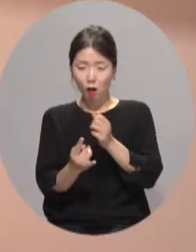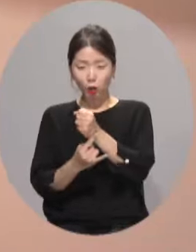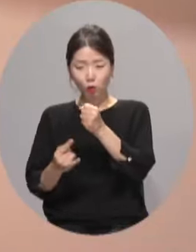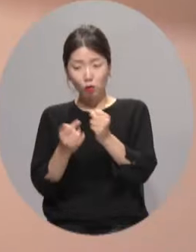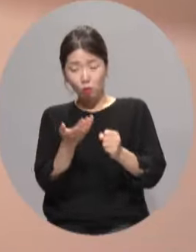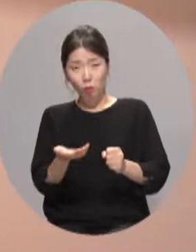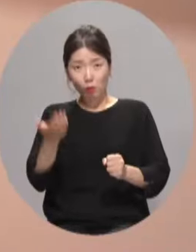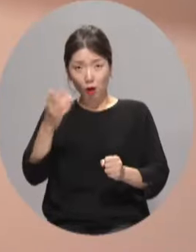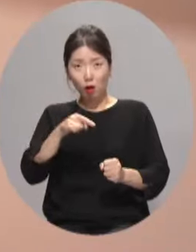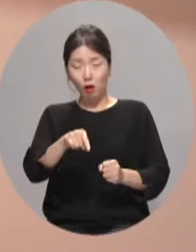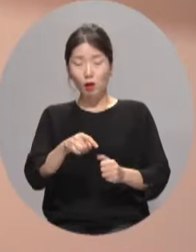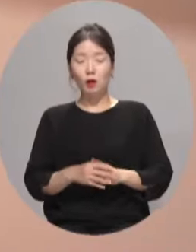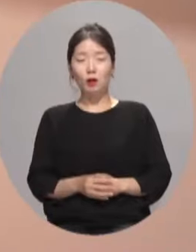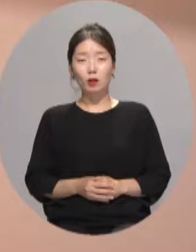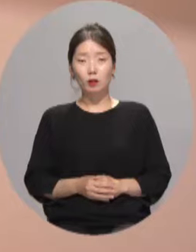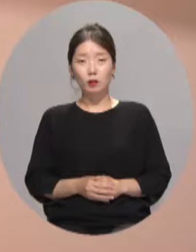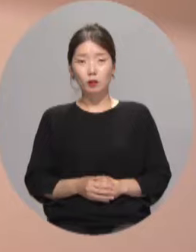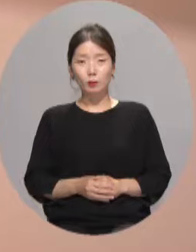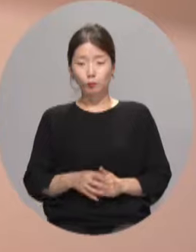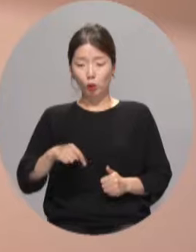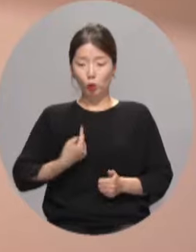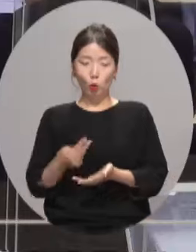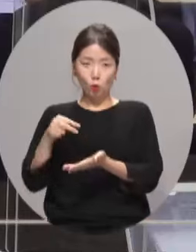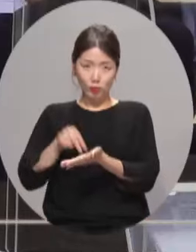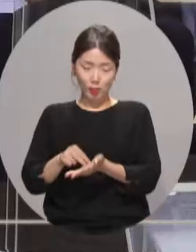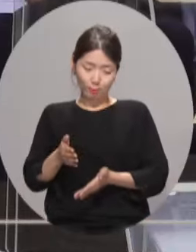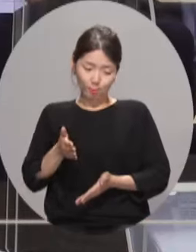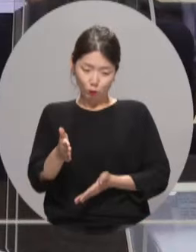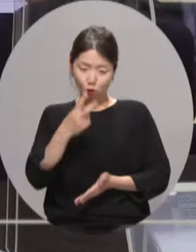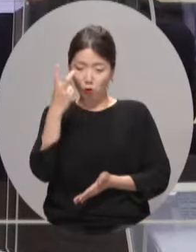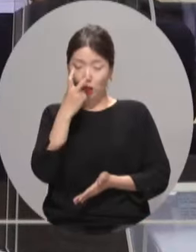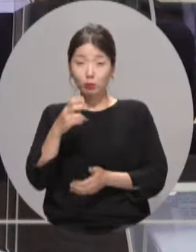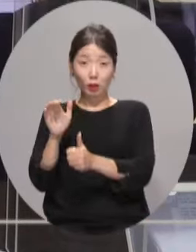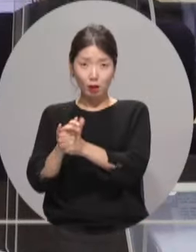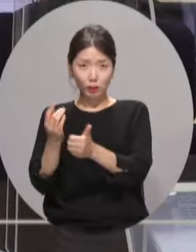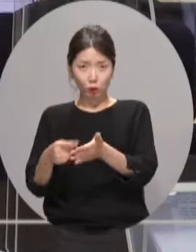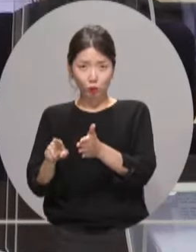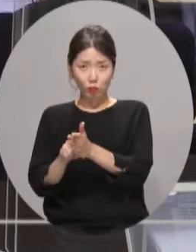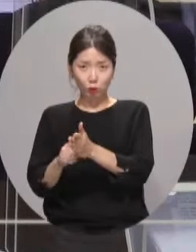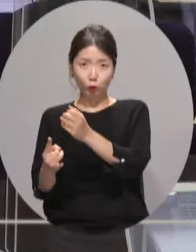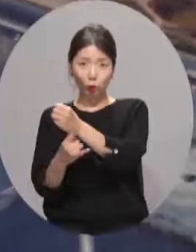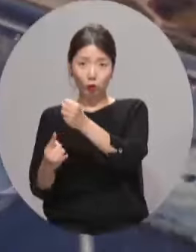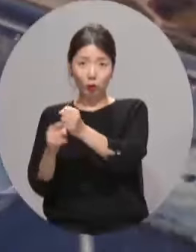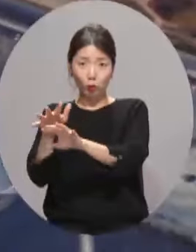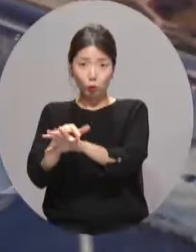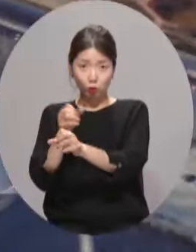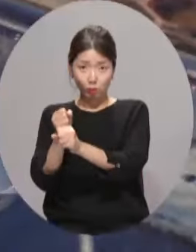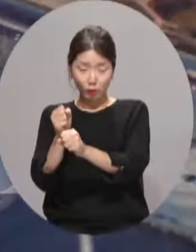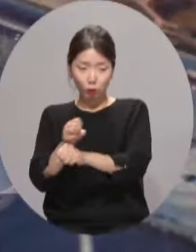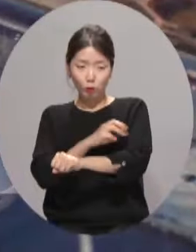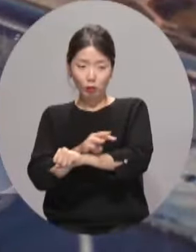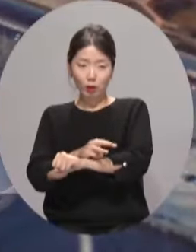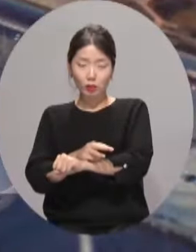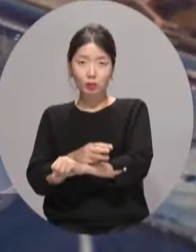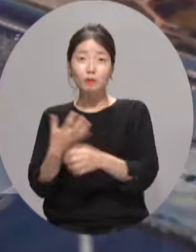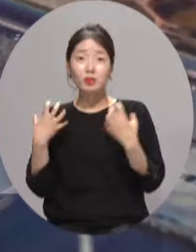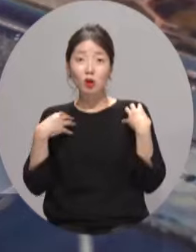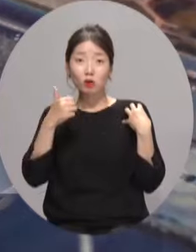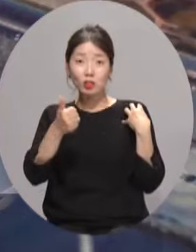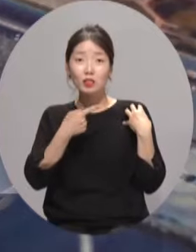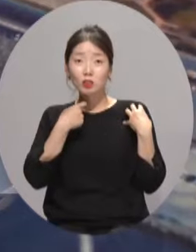출범시킨 전북 자치도 독립적이고 전문적 감사를 하겠다며 위원회를 구성했고 세만금 개발 청장 출신